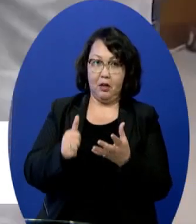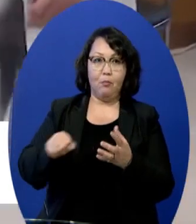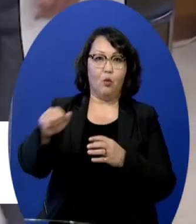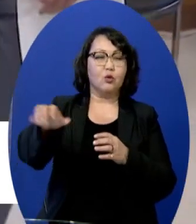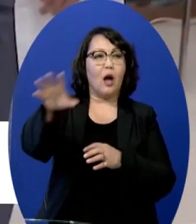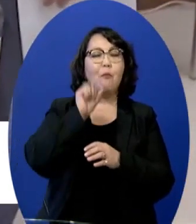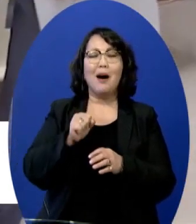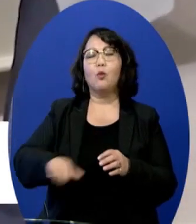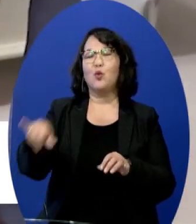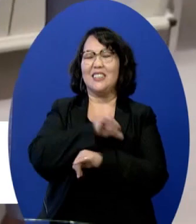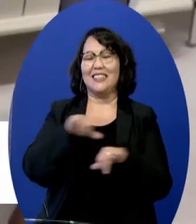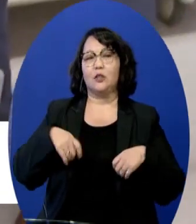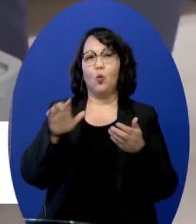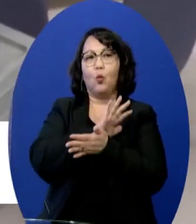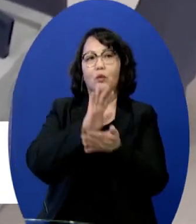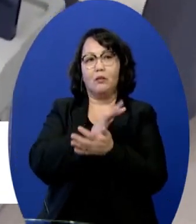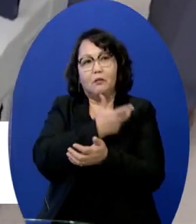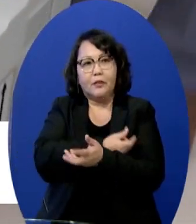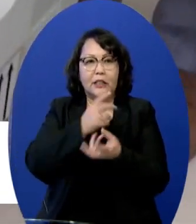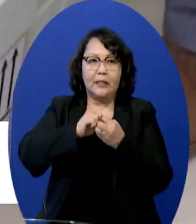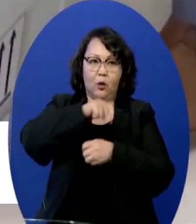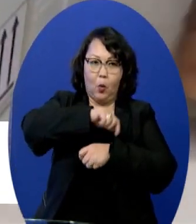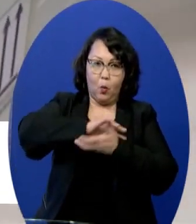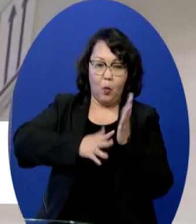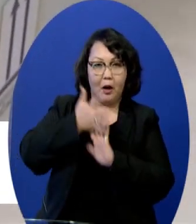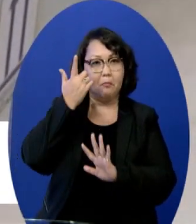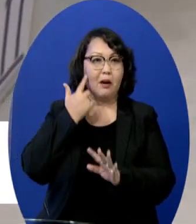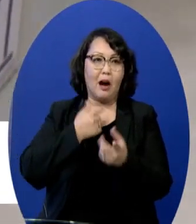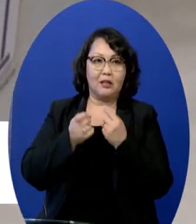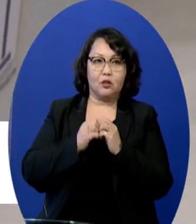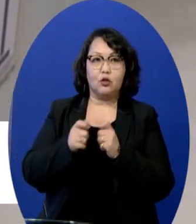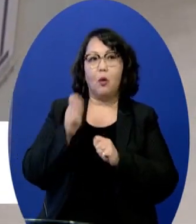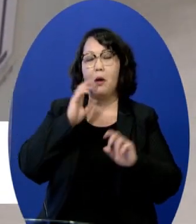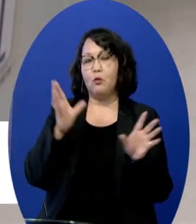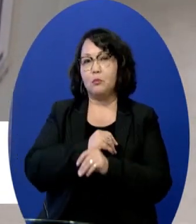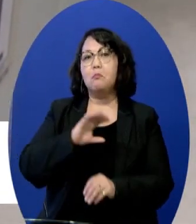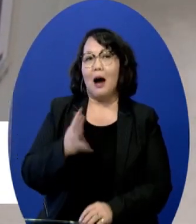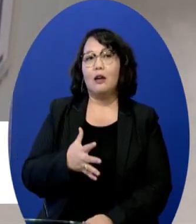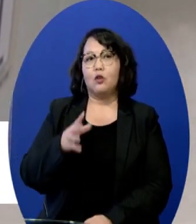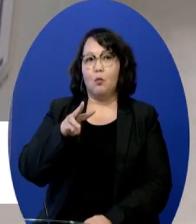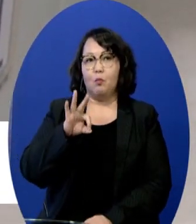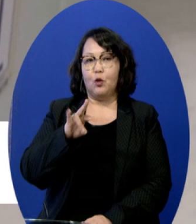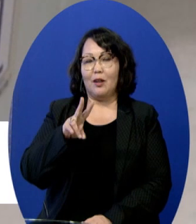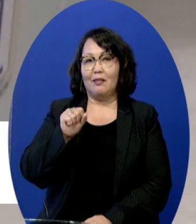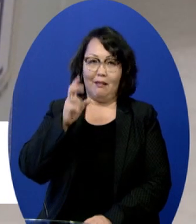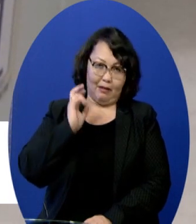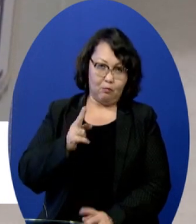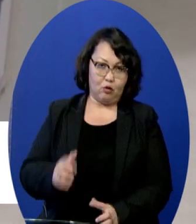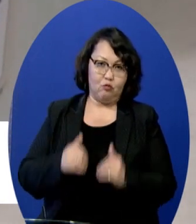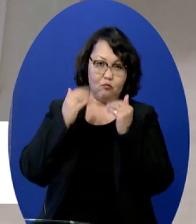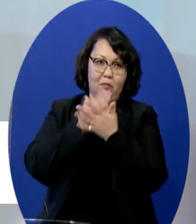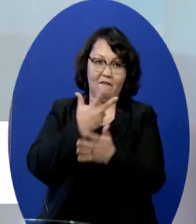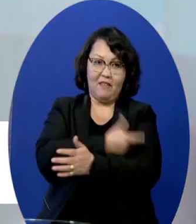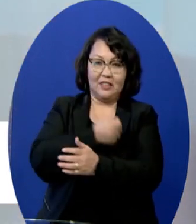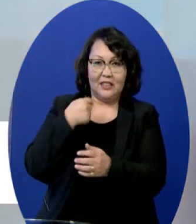хормоор ашиглах зөвшөөрлийг маргаашнаас олгож магадгүй тухай мэдээлж байна. За Moderna компанийн хөгжүүлж байгаа тус вакцины